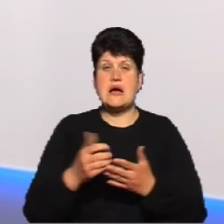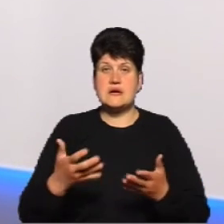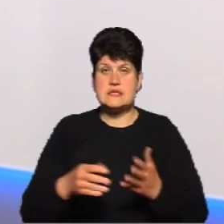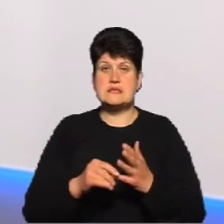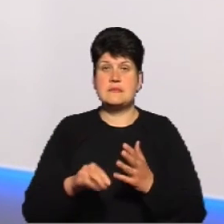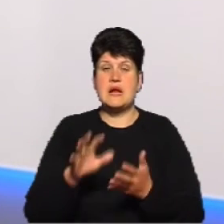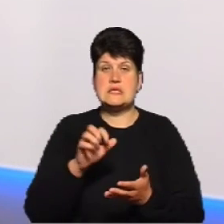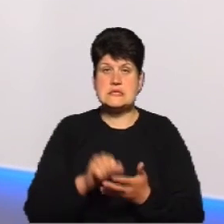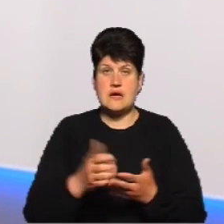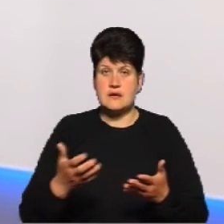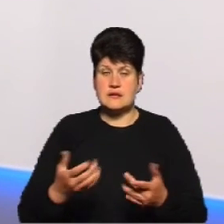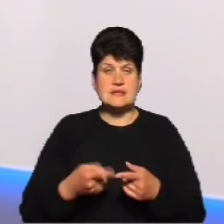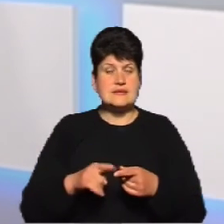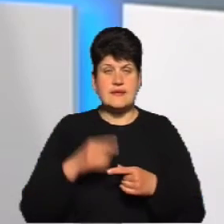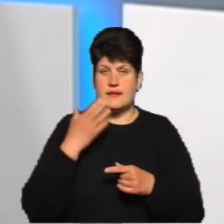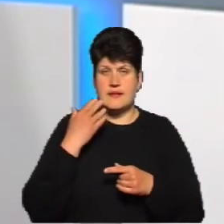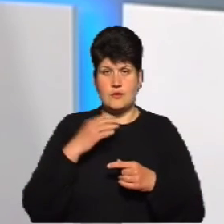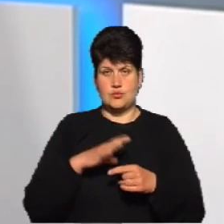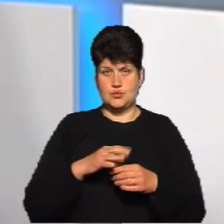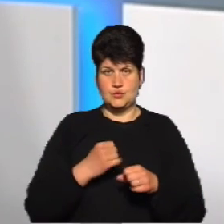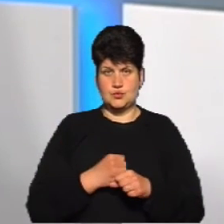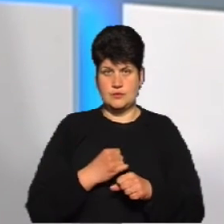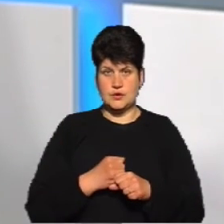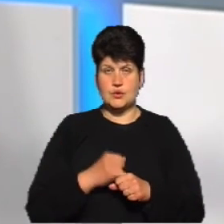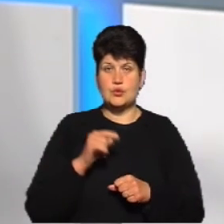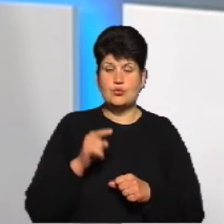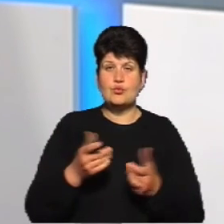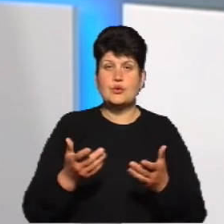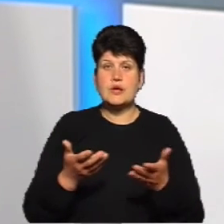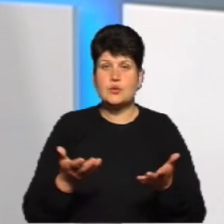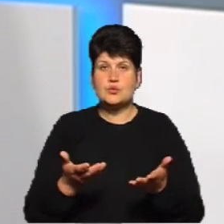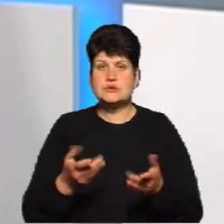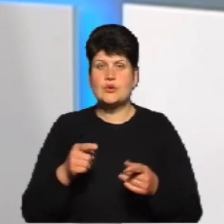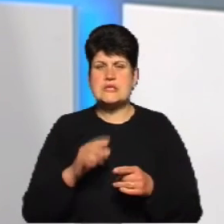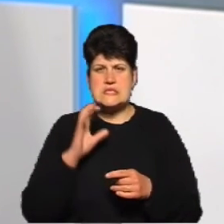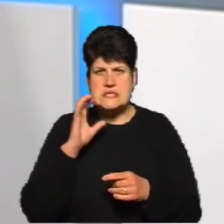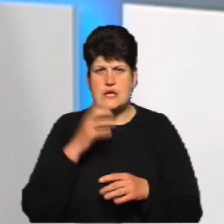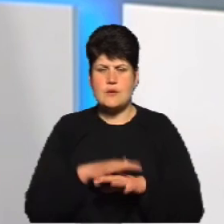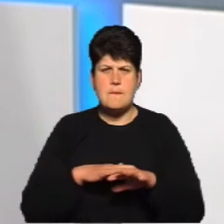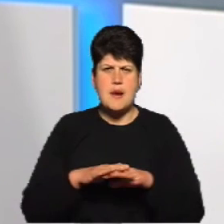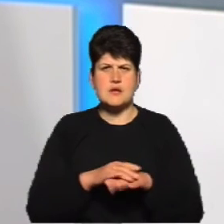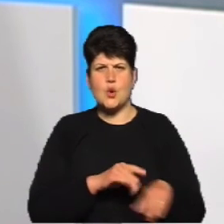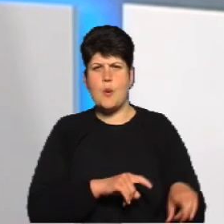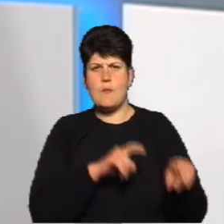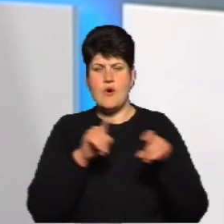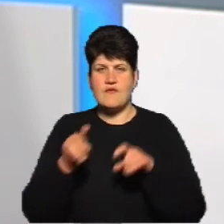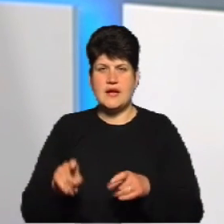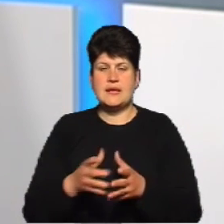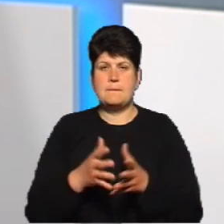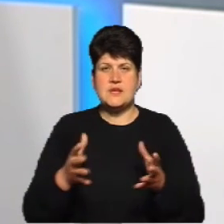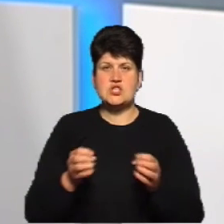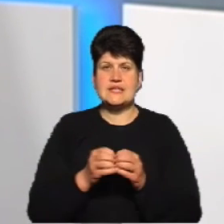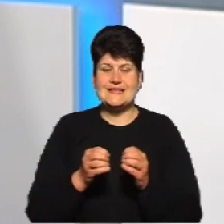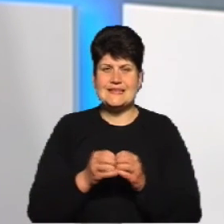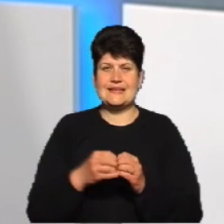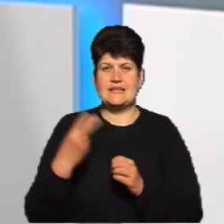Не так це все просто було зробити. І тому якогось такого серйозного масового повернення більше 10, 20 чи